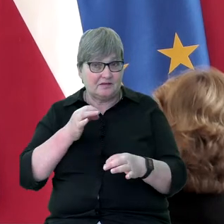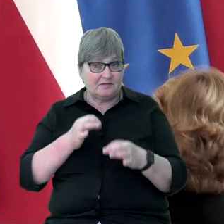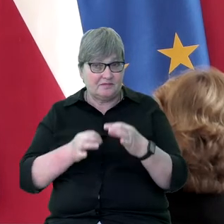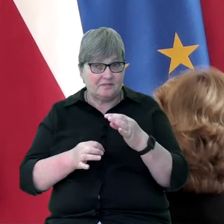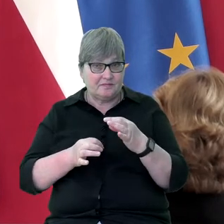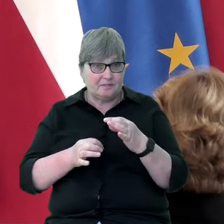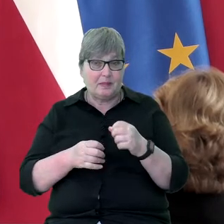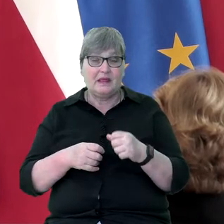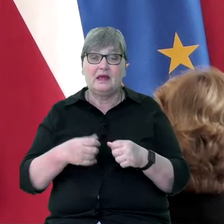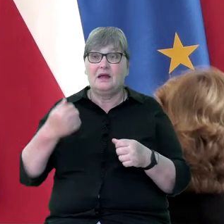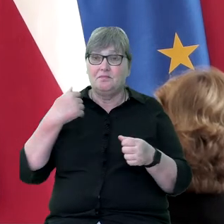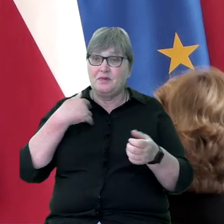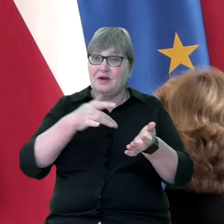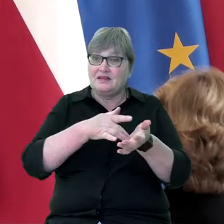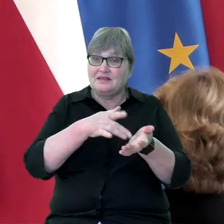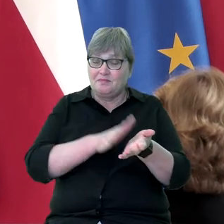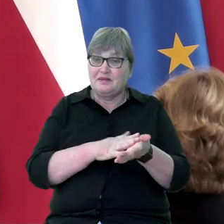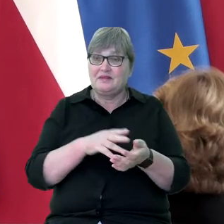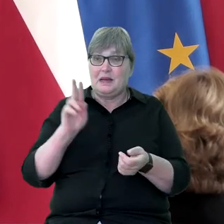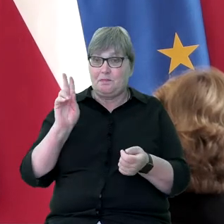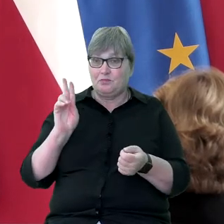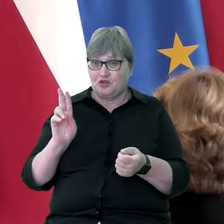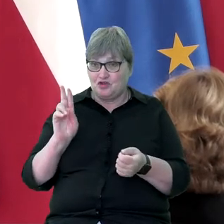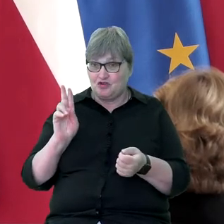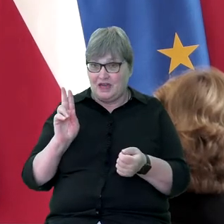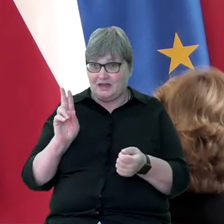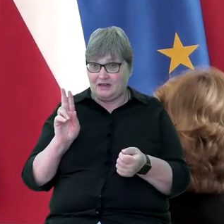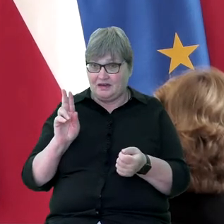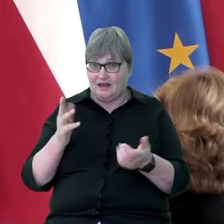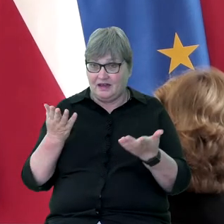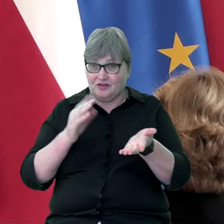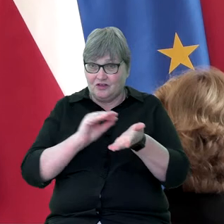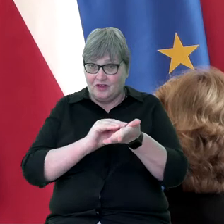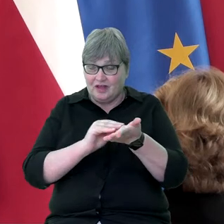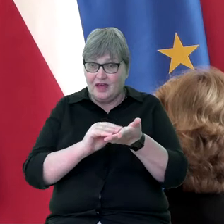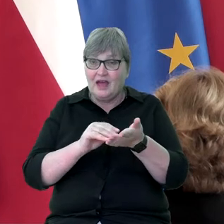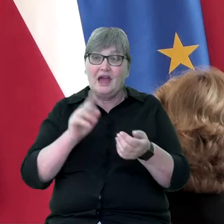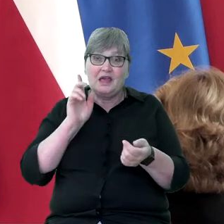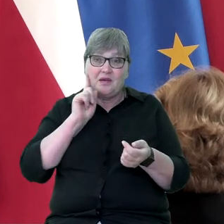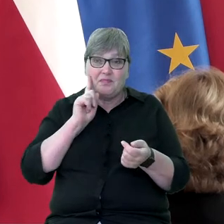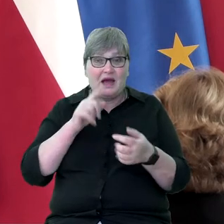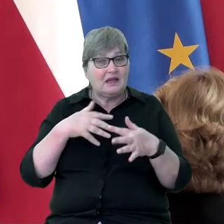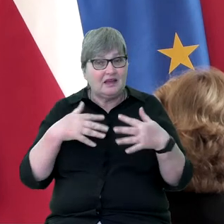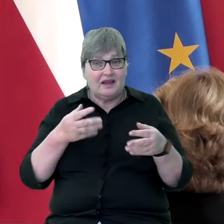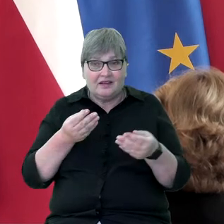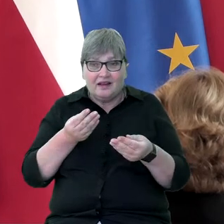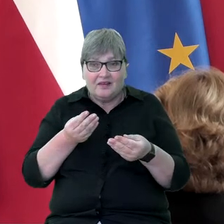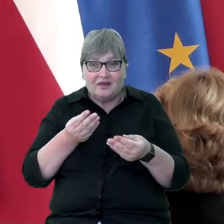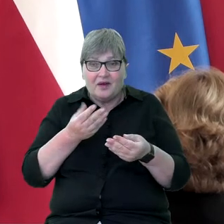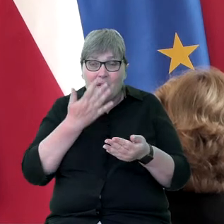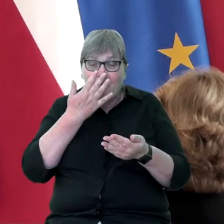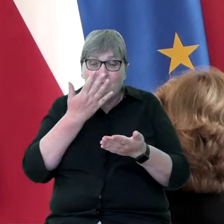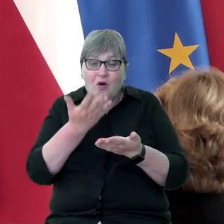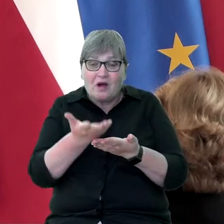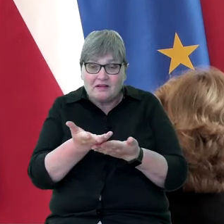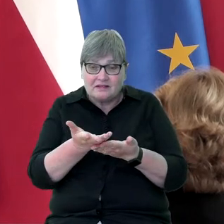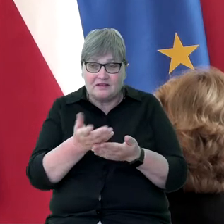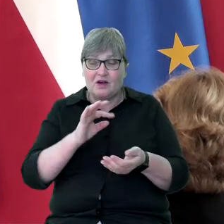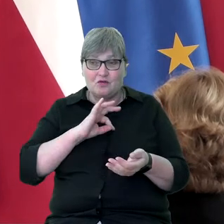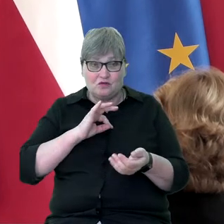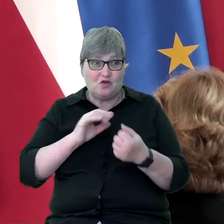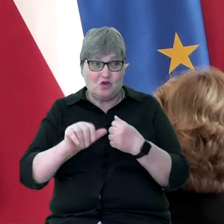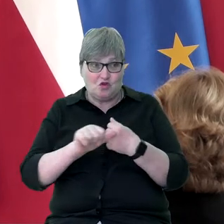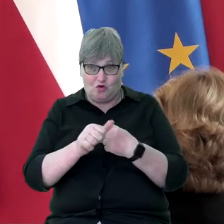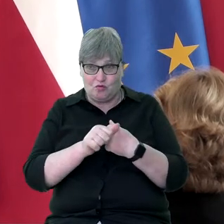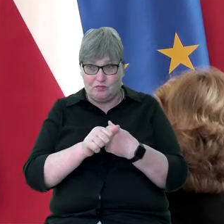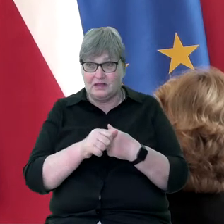przysięgi, którą on składał i tak właśnie z tymi drżącymi rękami mi tą karteczkę pokazywał. No i powiedział,